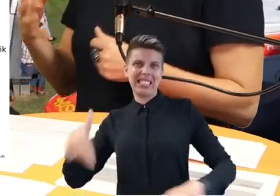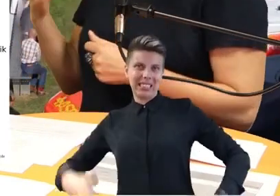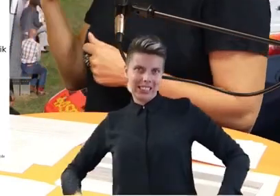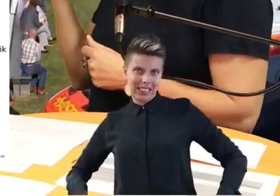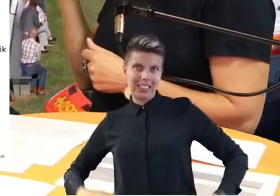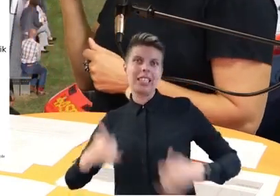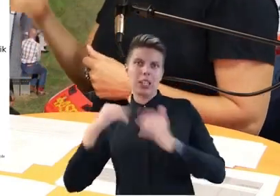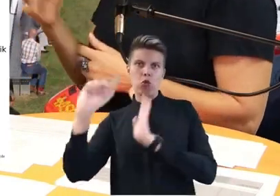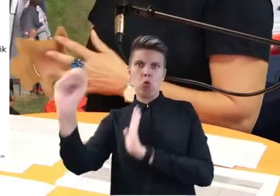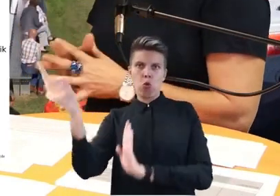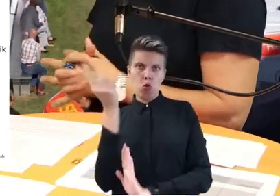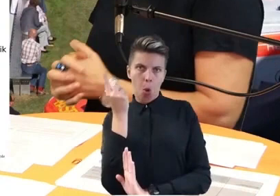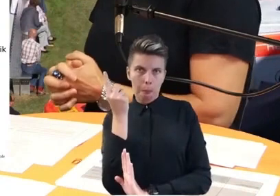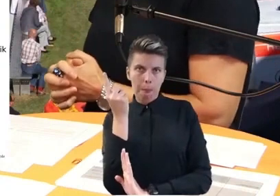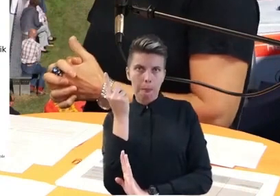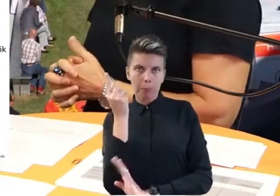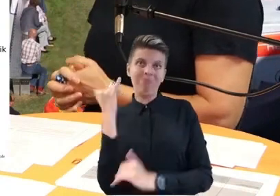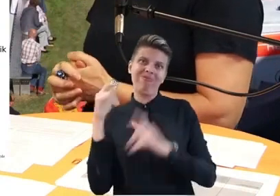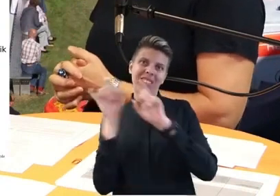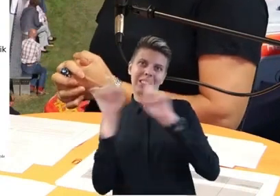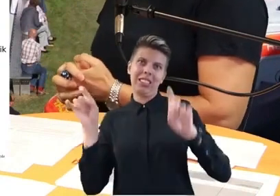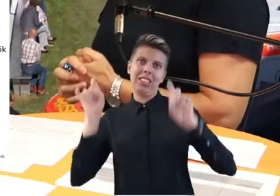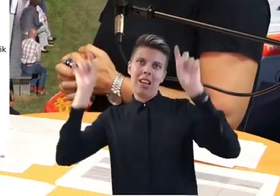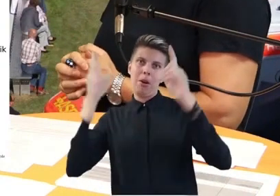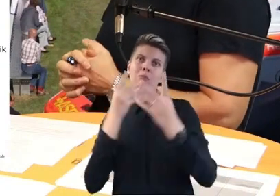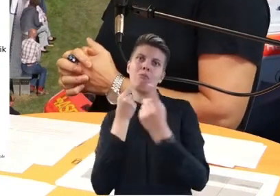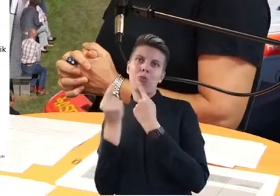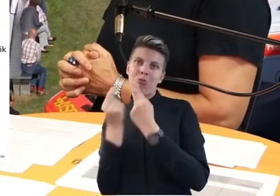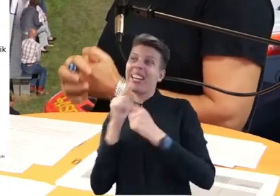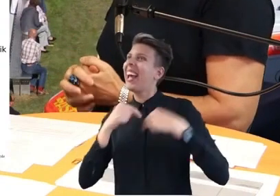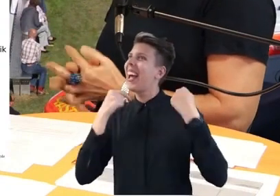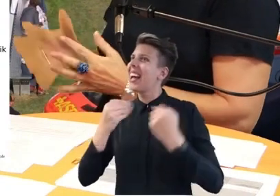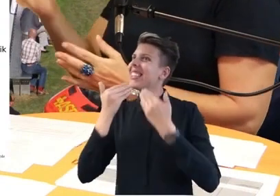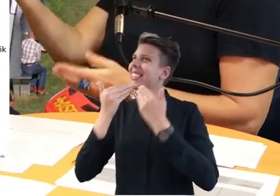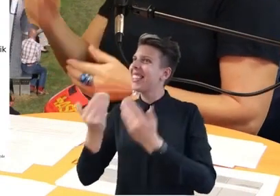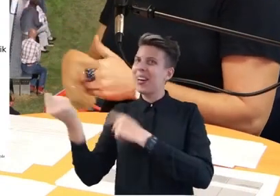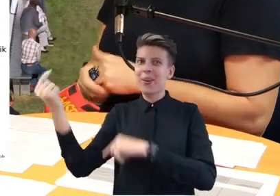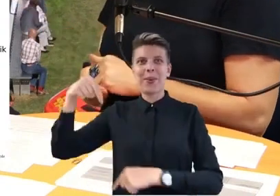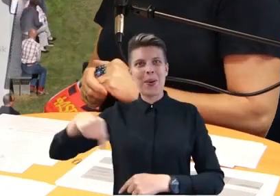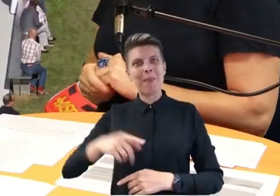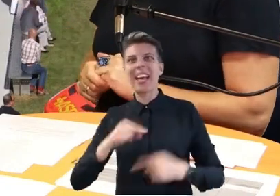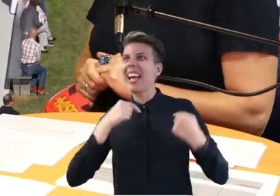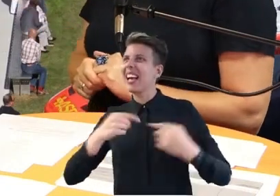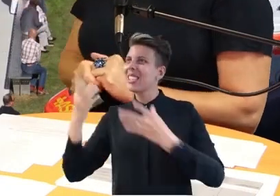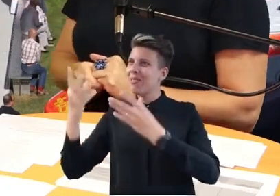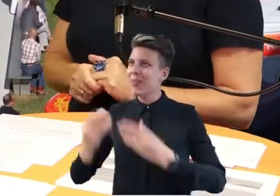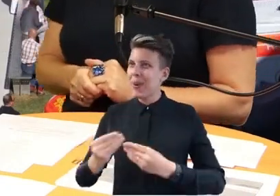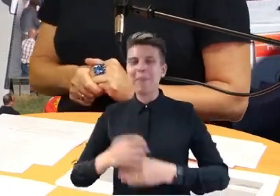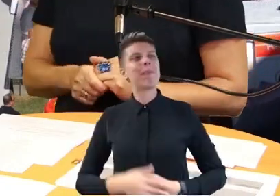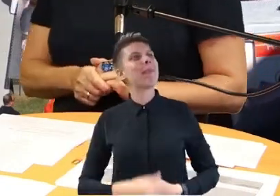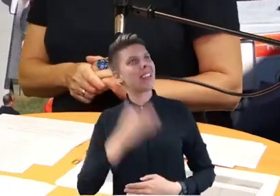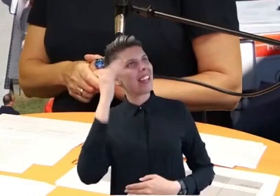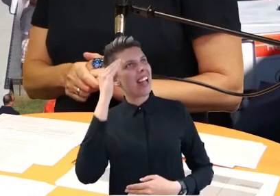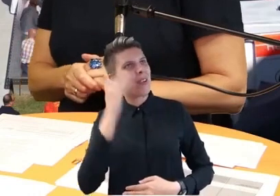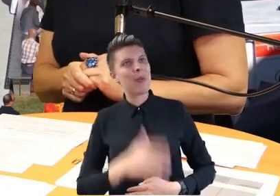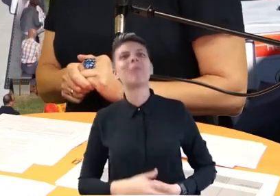um genau über dieses Thema zu sprechen. Herzlichen Dank, dass Sie da sind und herzlich Gerne. willkommen. Hallo.